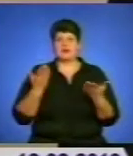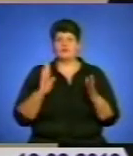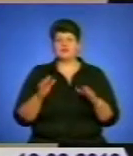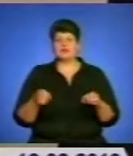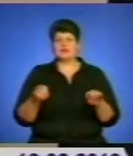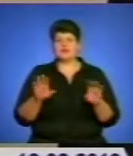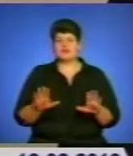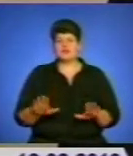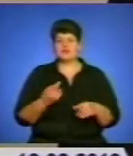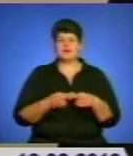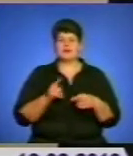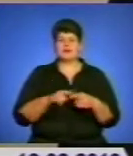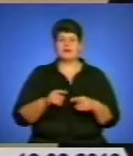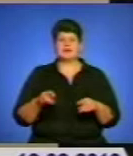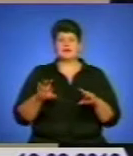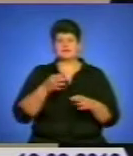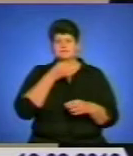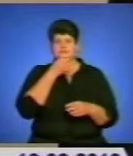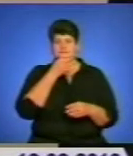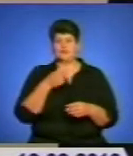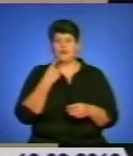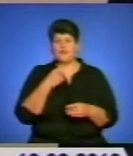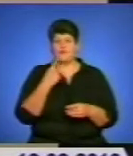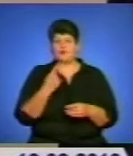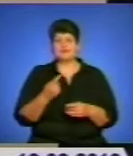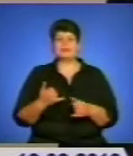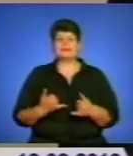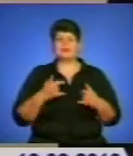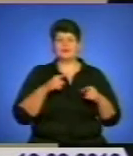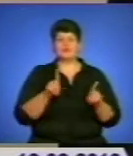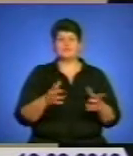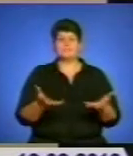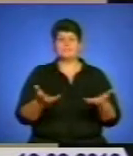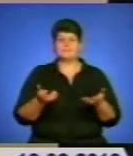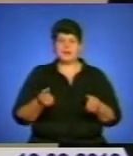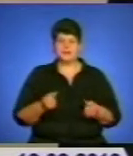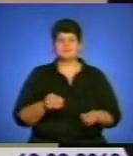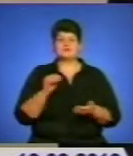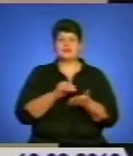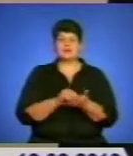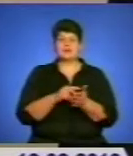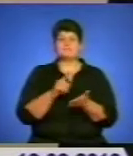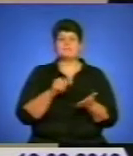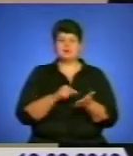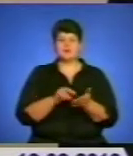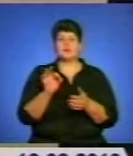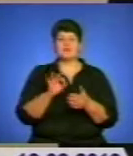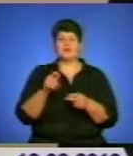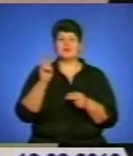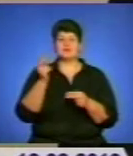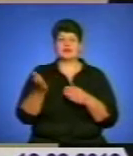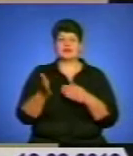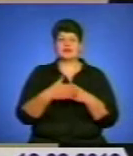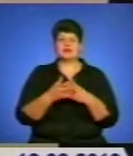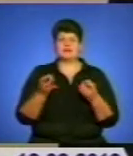сьогодні передчасно про це вести мову, тому що для того, щоб його прийняти і поставити питання про закриття, потрібно